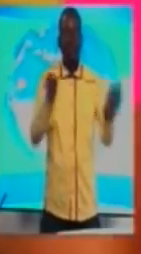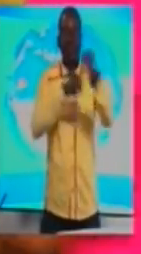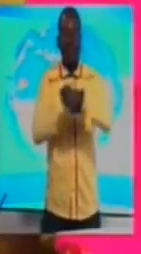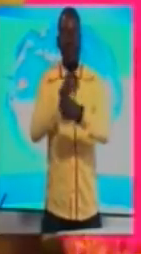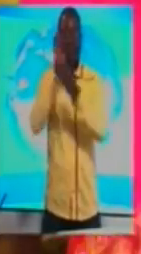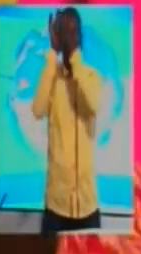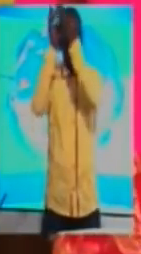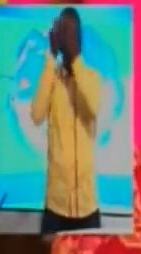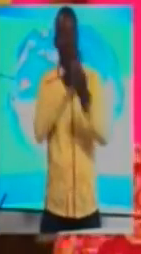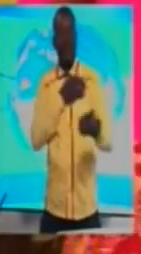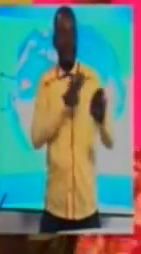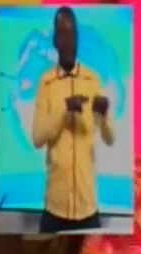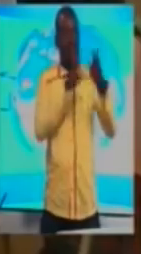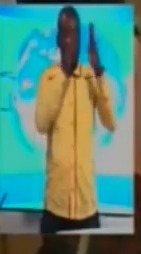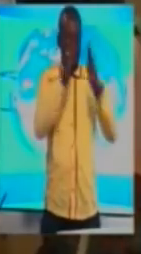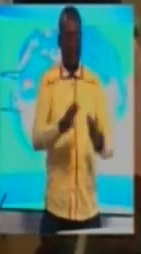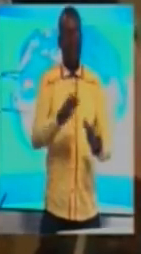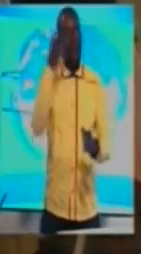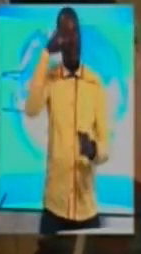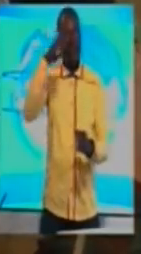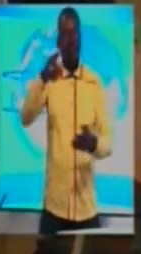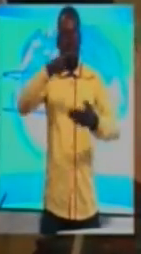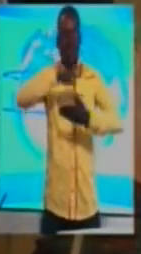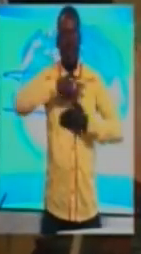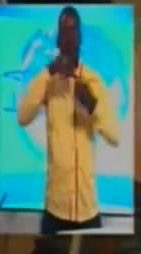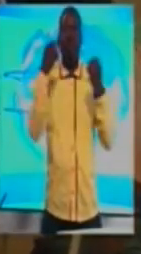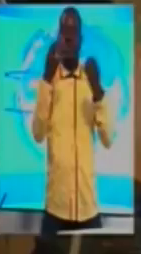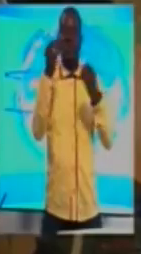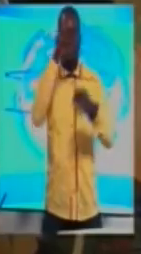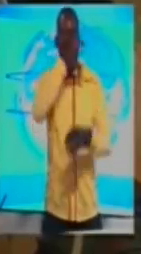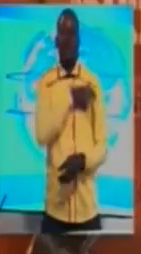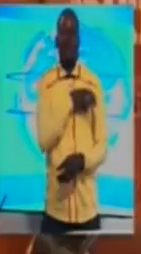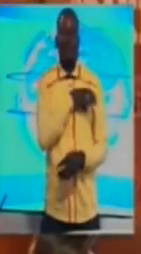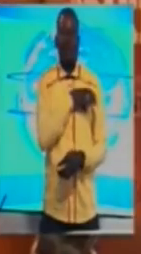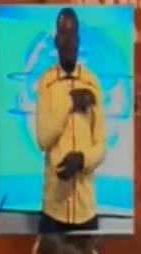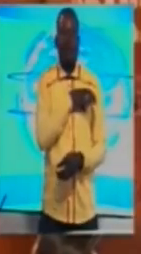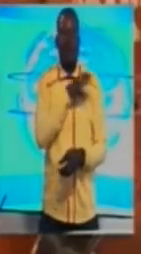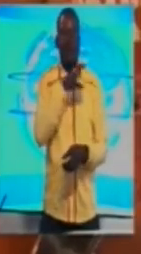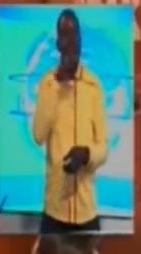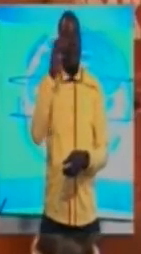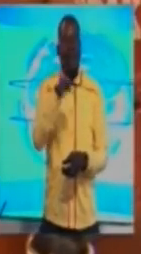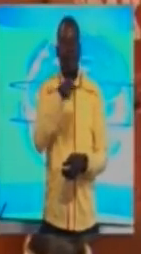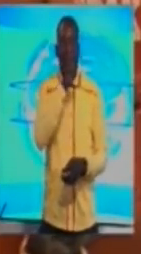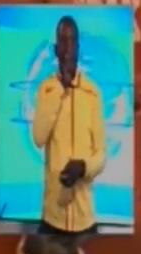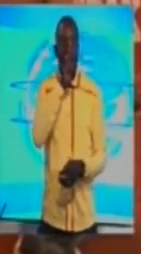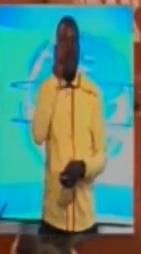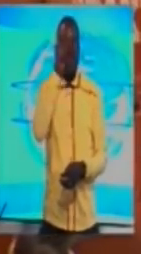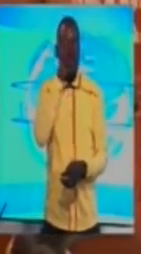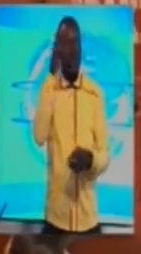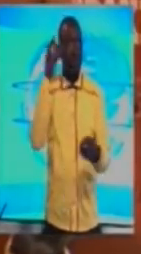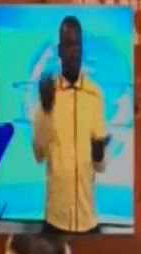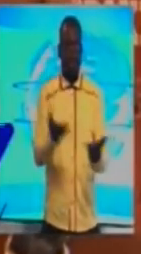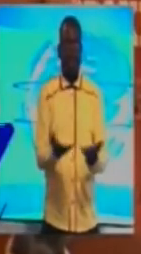coiffure et chez les tailleurs, on s'active pour satisfaire les nombreux clients. Voilà, tout, en tout cas, les boissons, tous les boissons seront